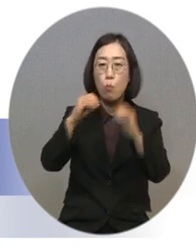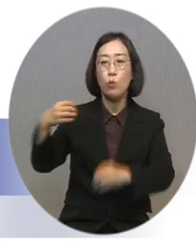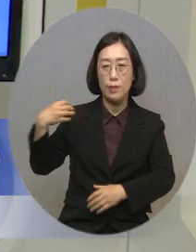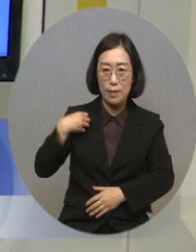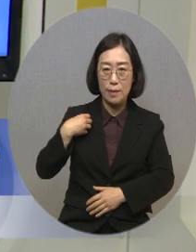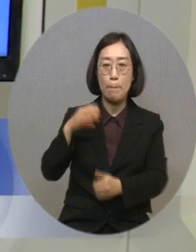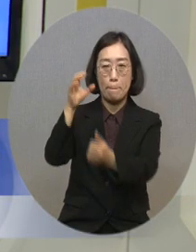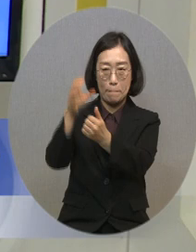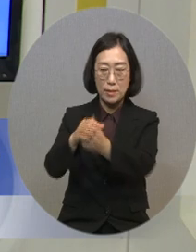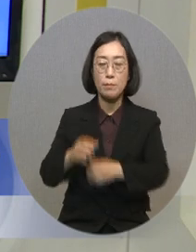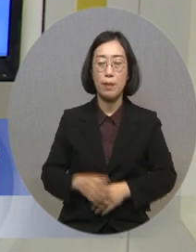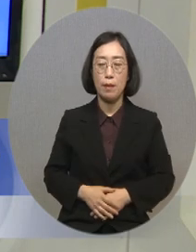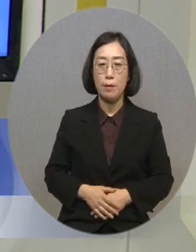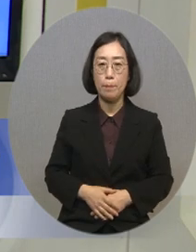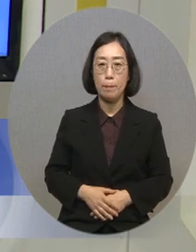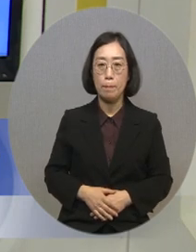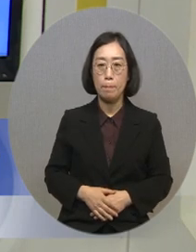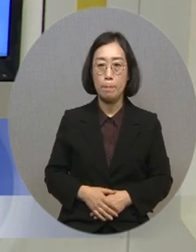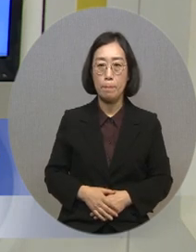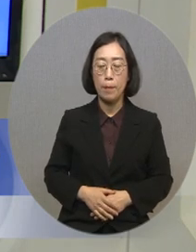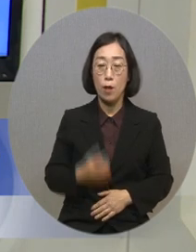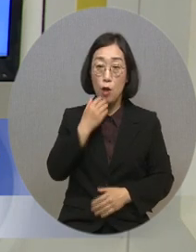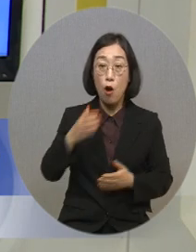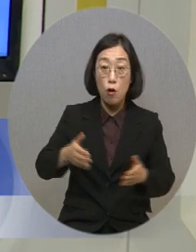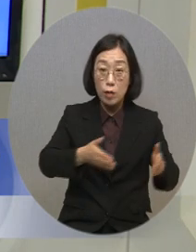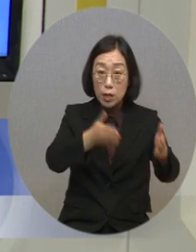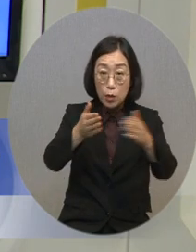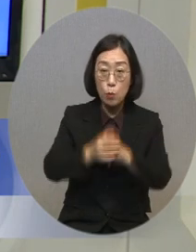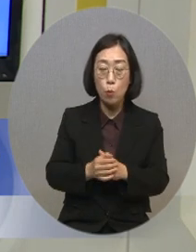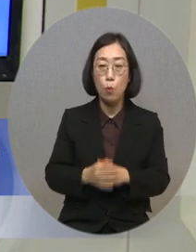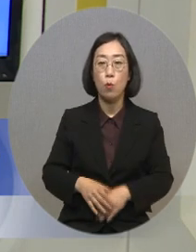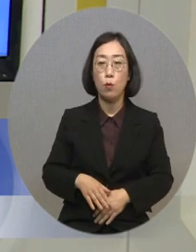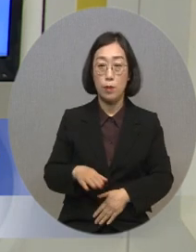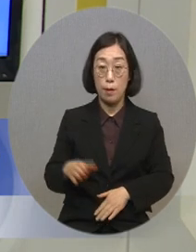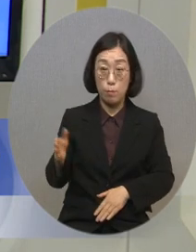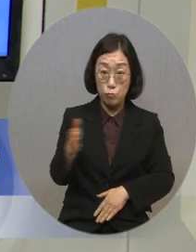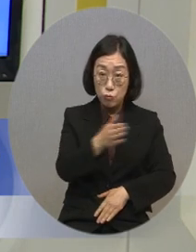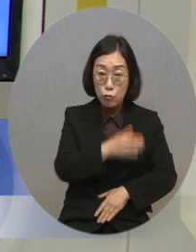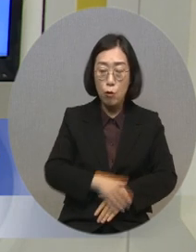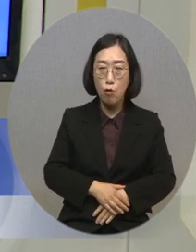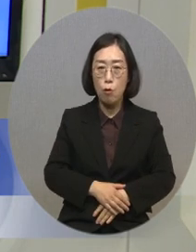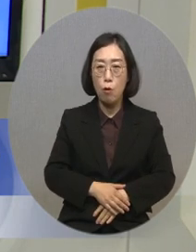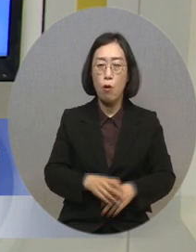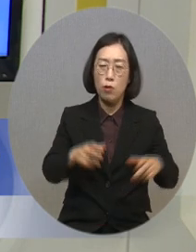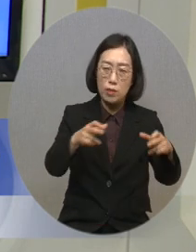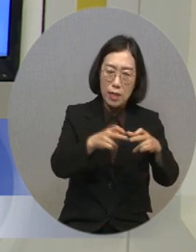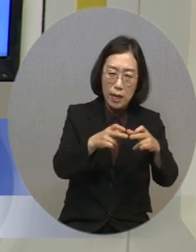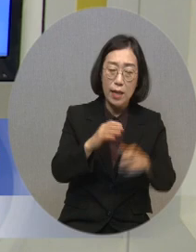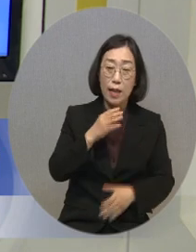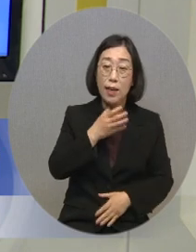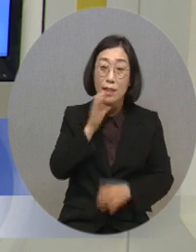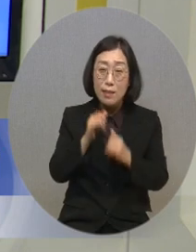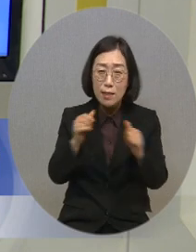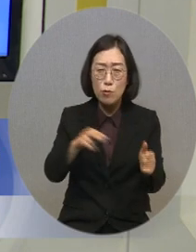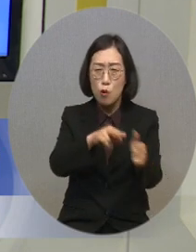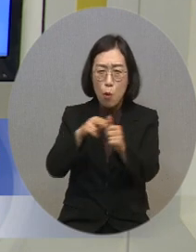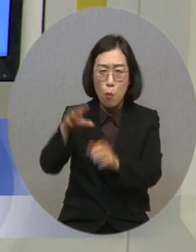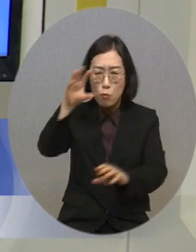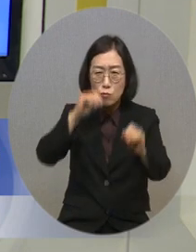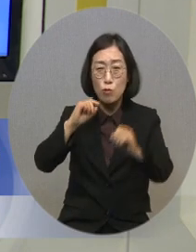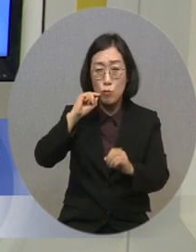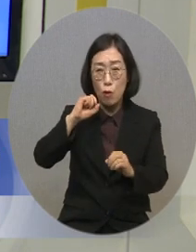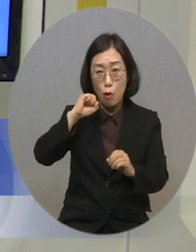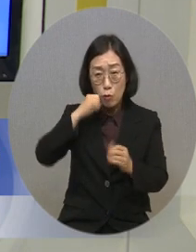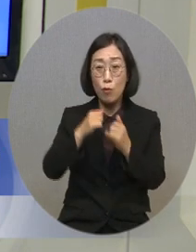됩니다 다음 뉴스입니다 경기도가 이번 달부터 정보 취약계층인 장애인 고령자 등을 위한 경기도